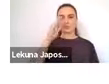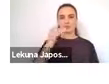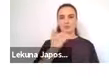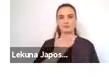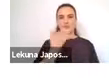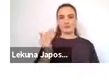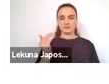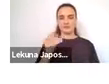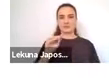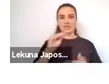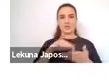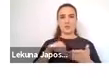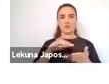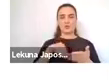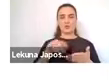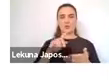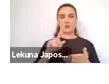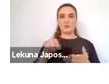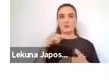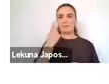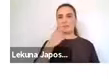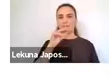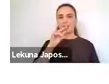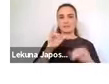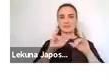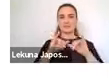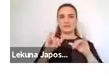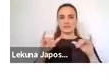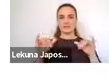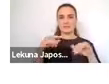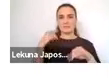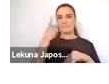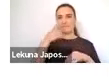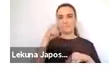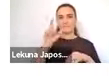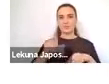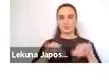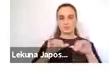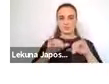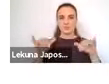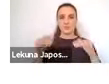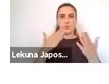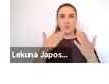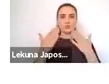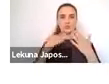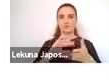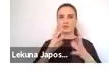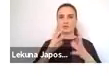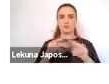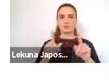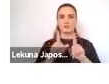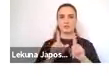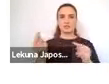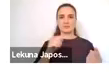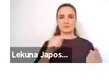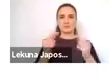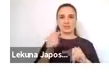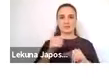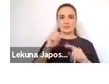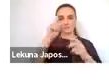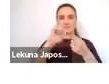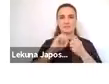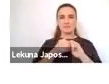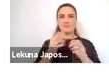ფიზიკურის გამეორება, რომ მიტყოლების განვითარება, ის ფიზიკური განვითარება, კომუნიკაცია, ასე ეს ყველაფერი მაინც ერთმანეთთან მიხსიერება, ხო?